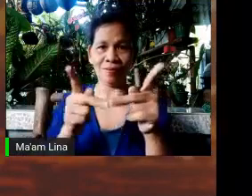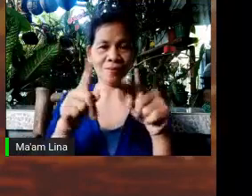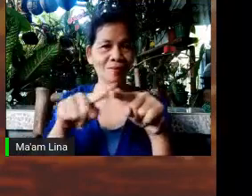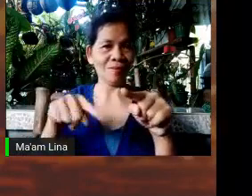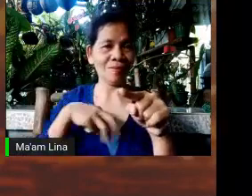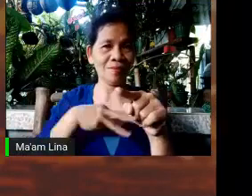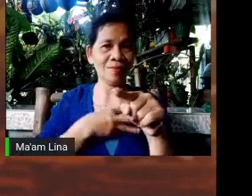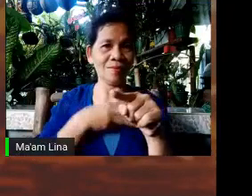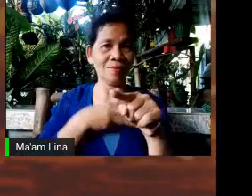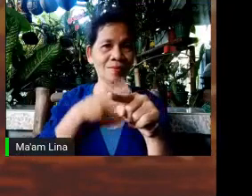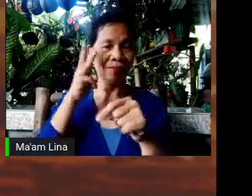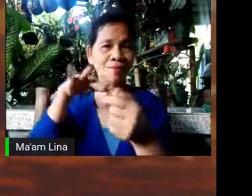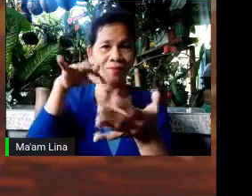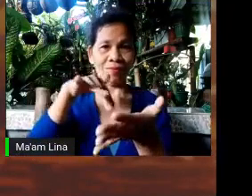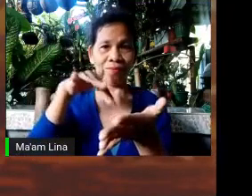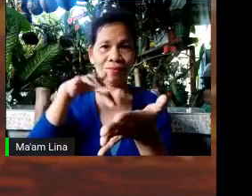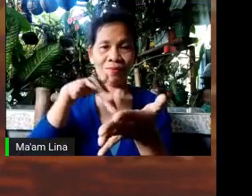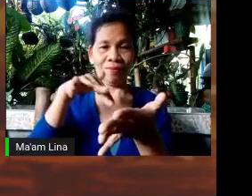pag-aaral ay